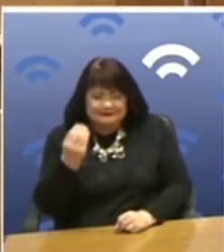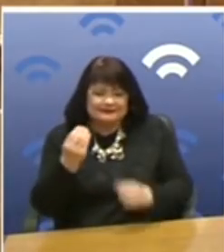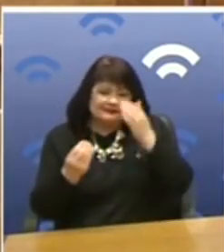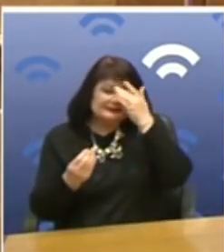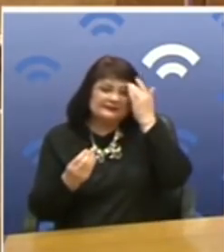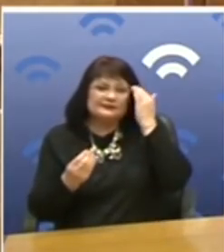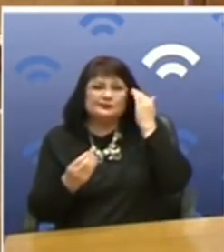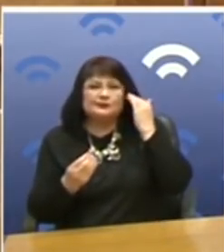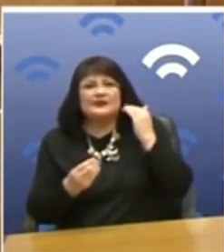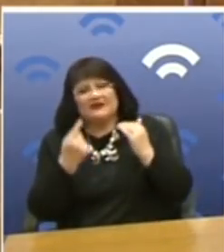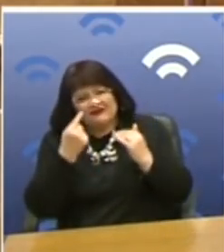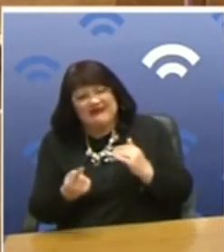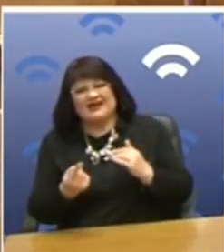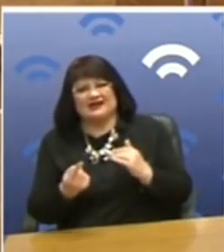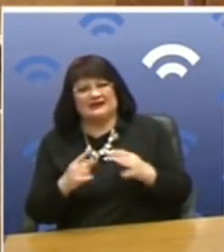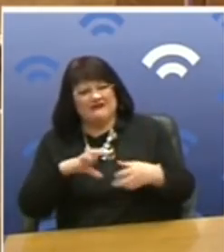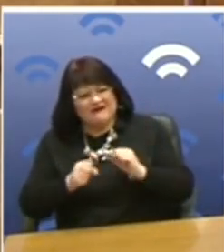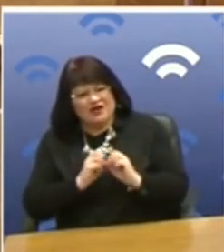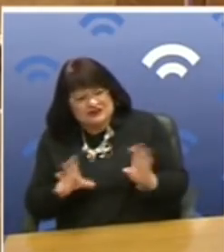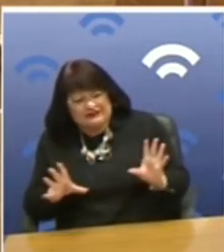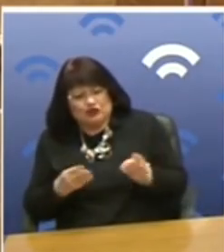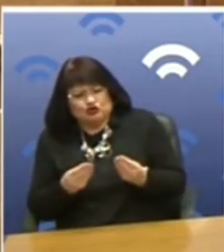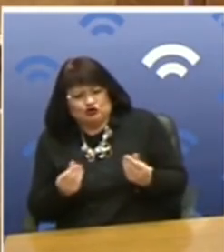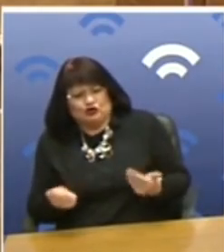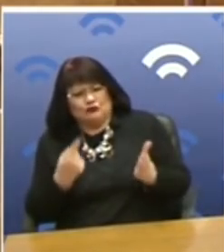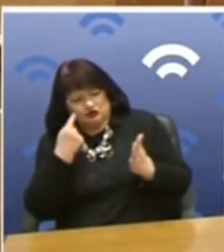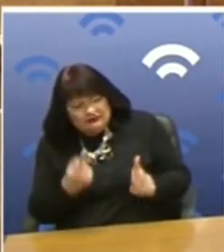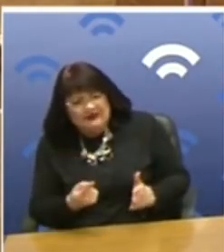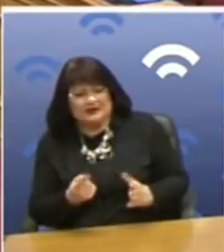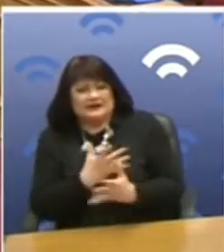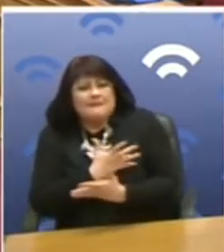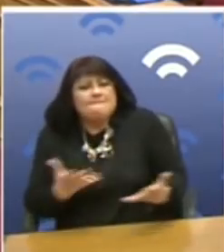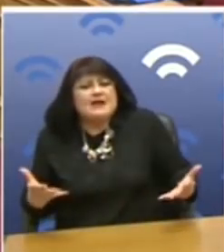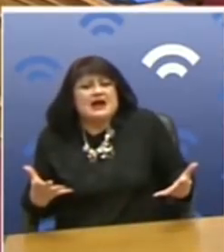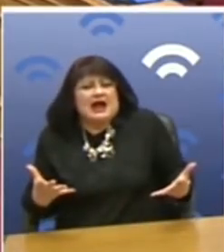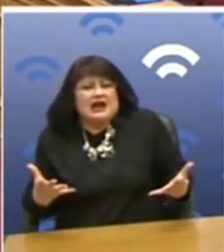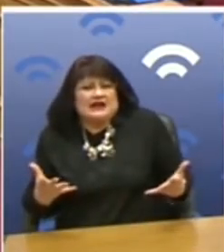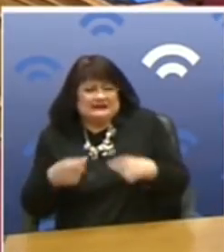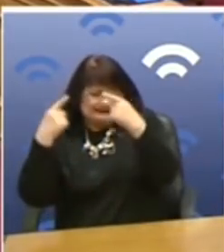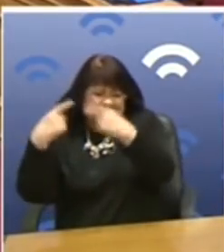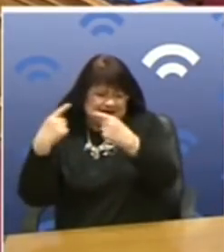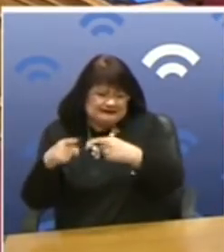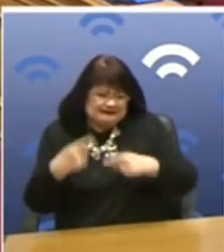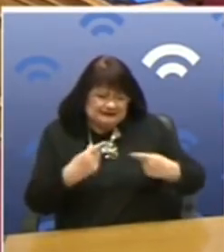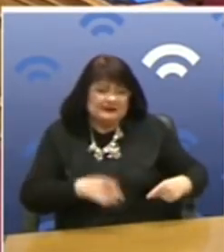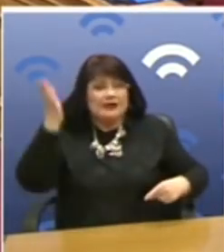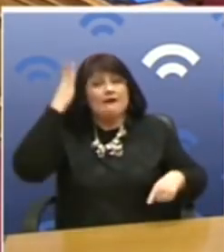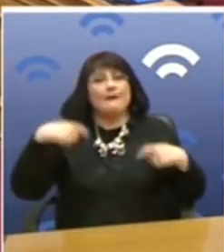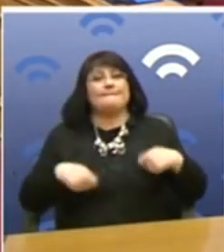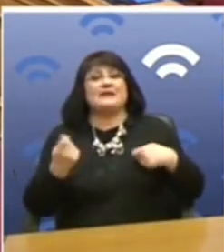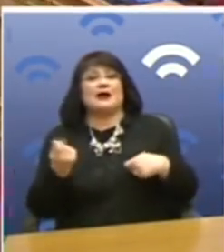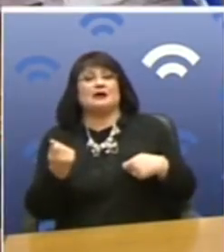έναν έντονο και πιο βίαιο, αν θέλετε, τρόπο οπωσδήποτε, τις τεράστιες αυτές αντιθέσεις του ίδιου του καπιταλισμού,